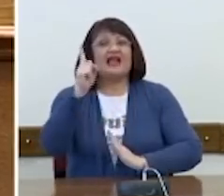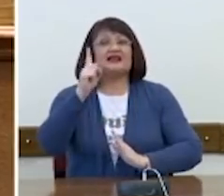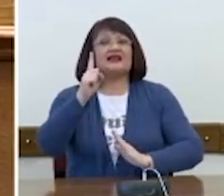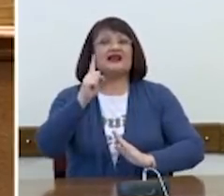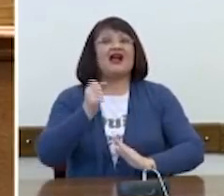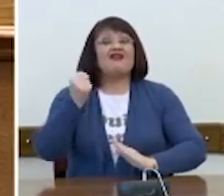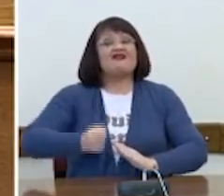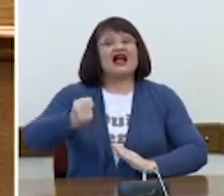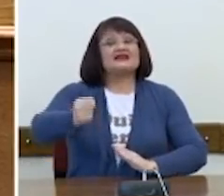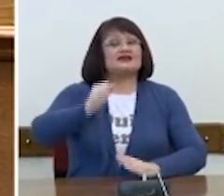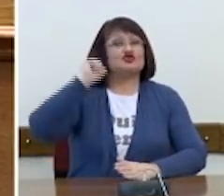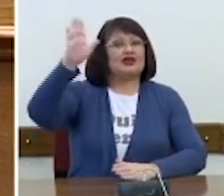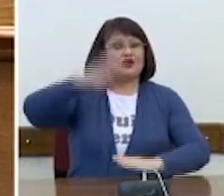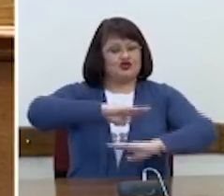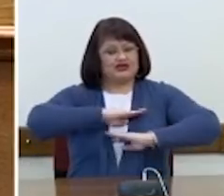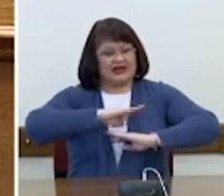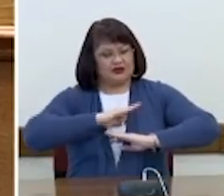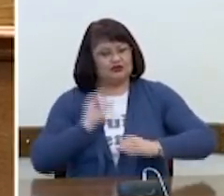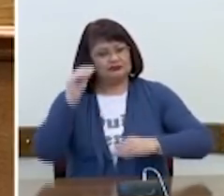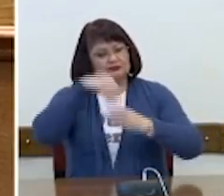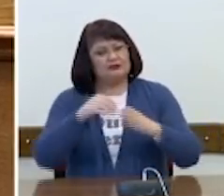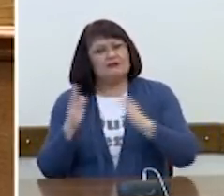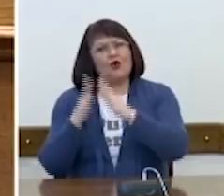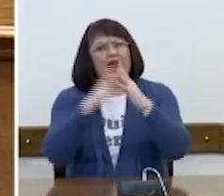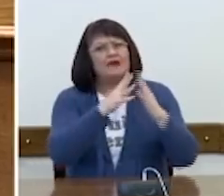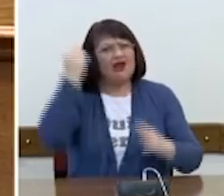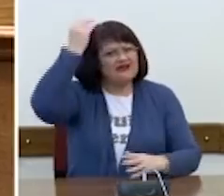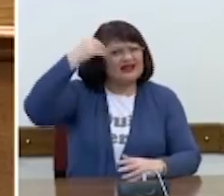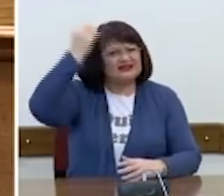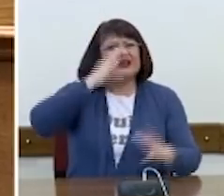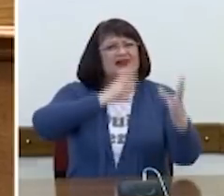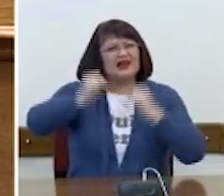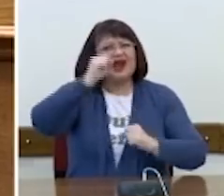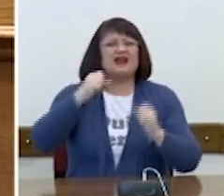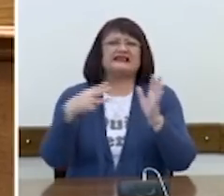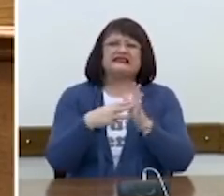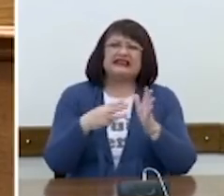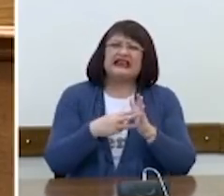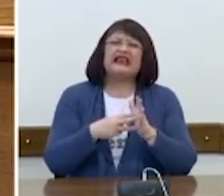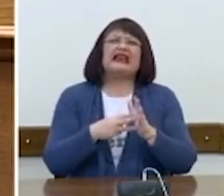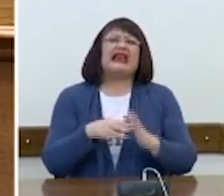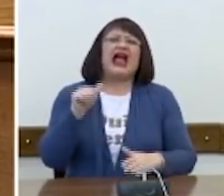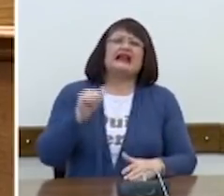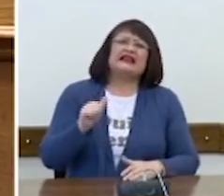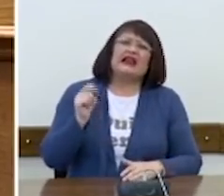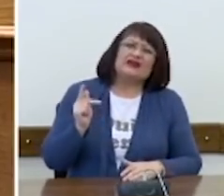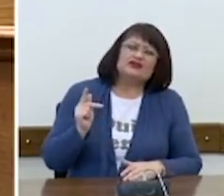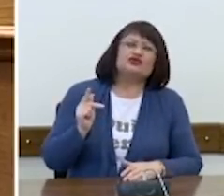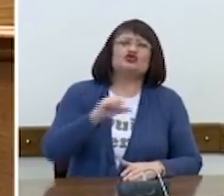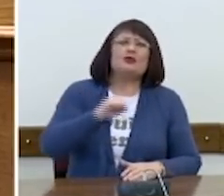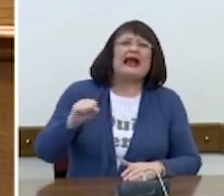εξωτερικό, έχει συμμετοχή σε πολέμους σε Αφγανιστάν, Ιράκ, Συρία, ακτή ελεφαντος του Τσάντ, Σομαλία,